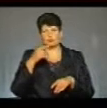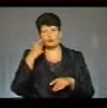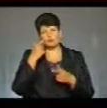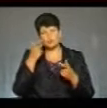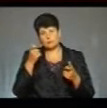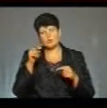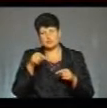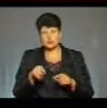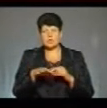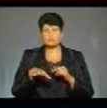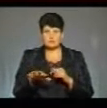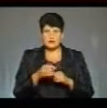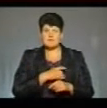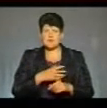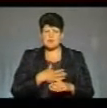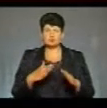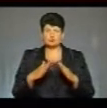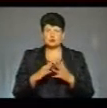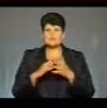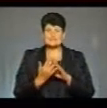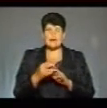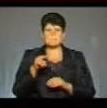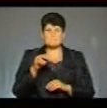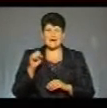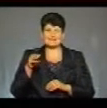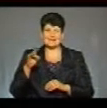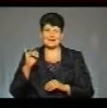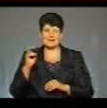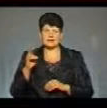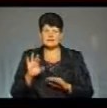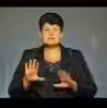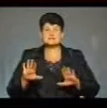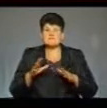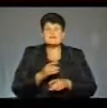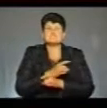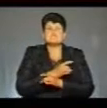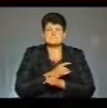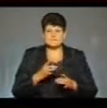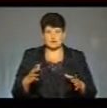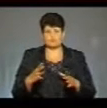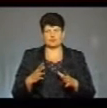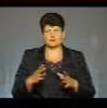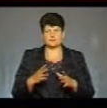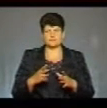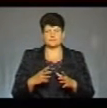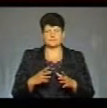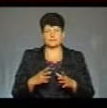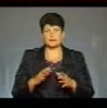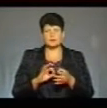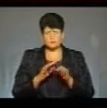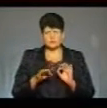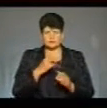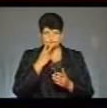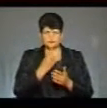на подвір'ї приватного будинку у селі Петриків стався вибух, повідомив чергове управління з питань цивільного захисту населення Євген Іськів. Подробиці у